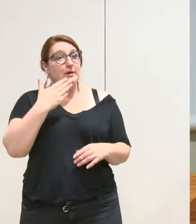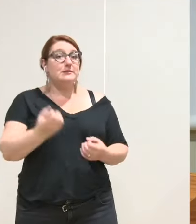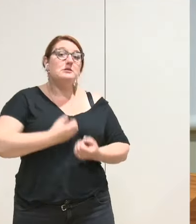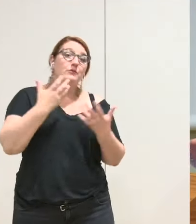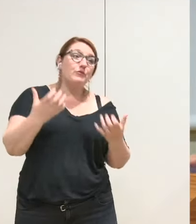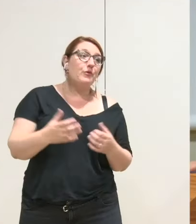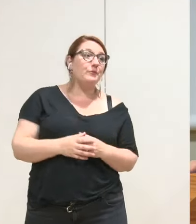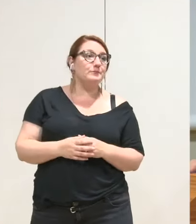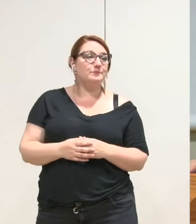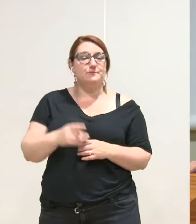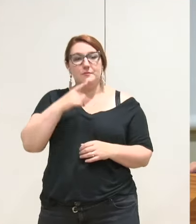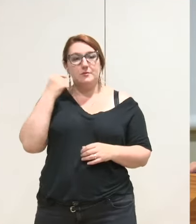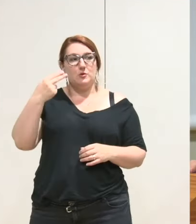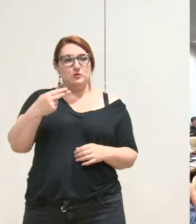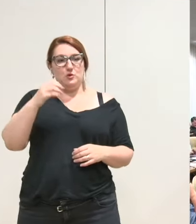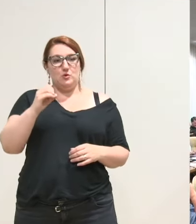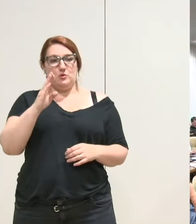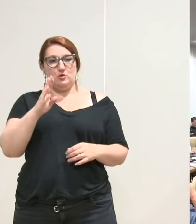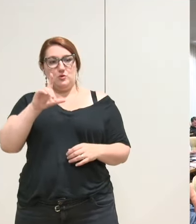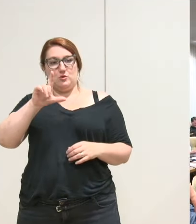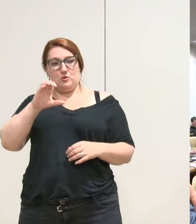parole monsieur Noblecourt